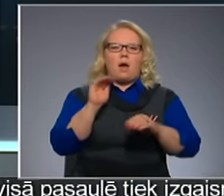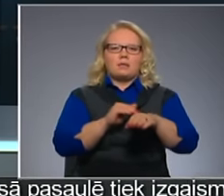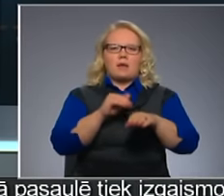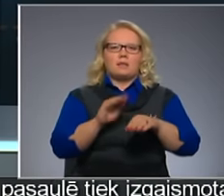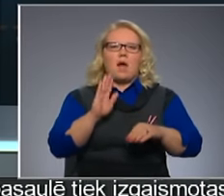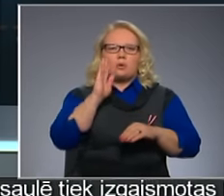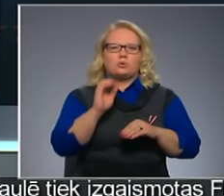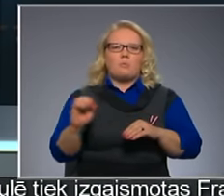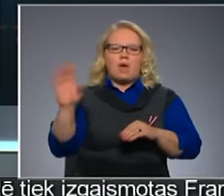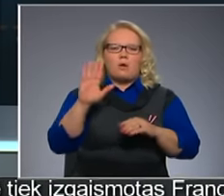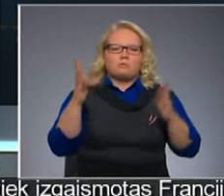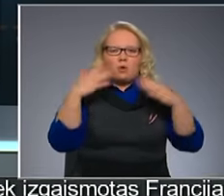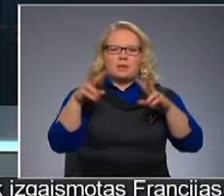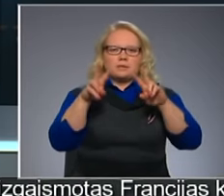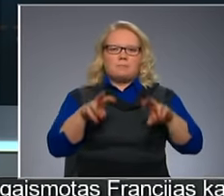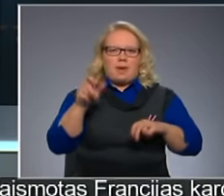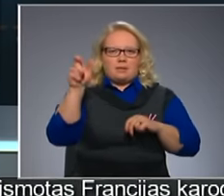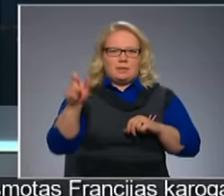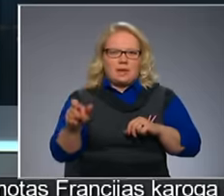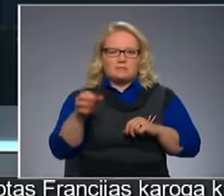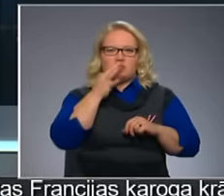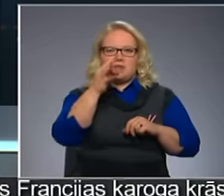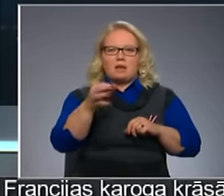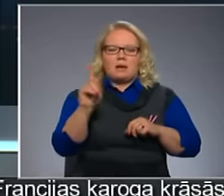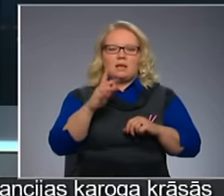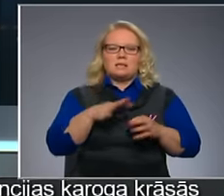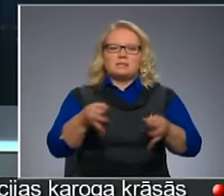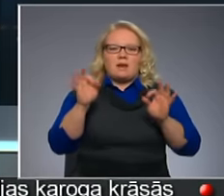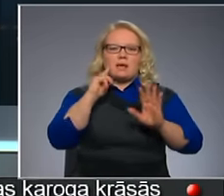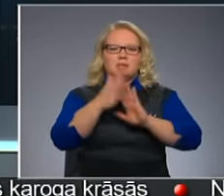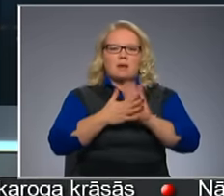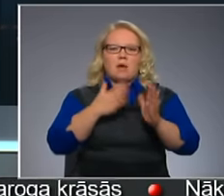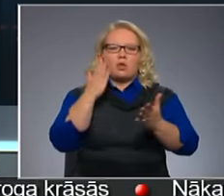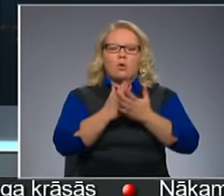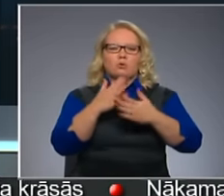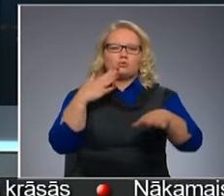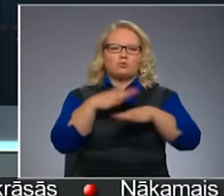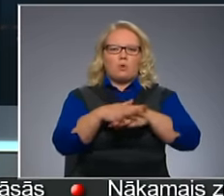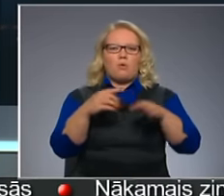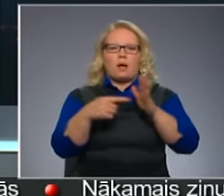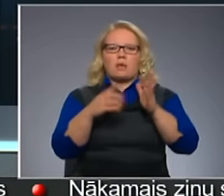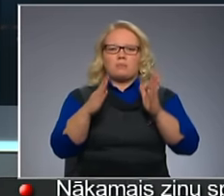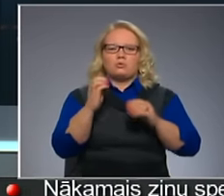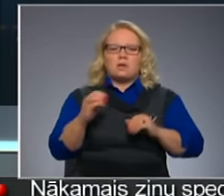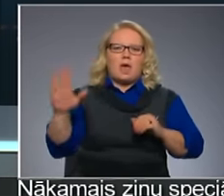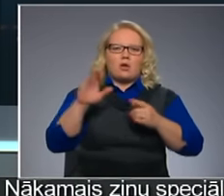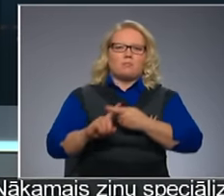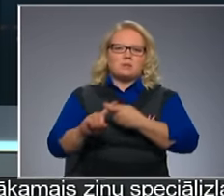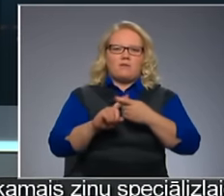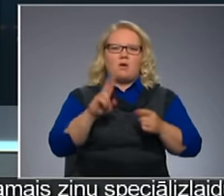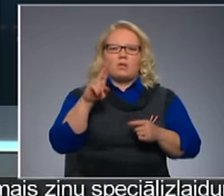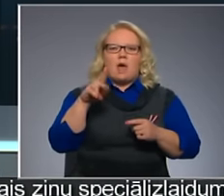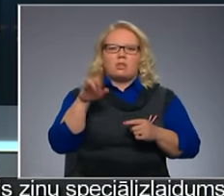centra pētnieks Māris Cepurītis. Viņš uzskata, ka ir ļoti svarīgi saprast, kā notikuši šie uzbrukumi un kāda būs Eiropas Savienības un